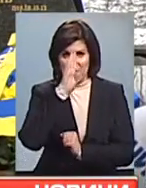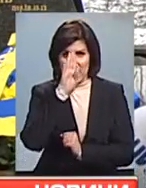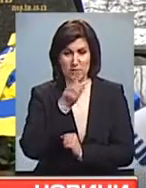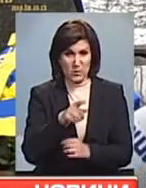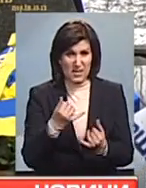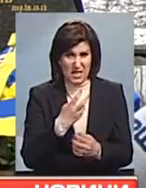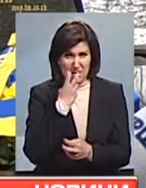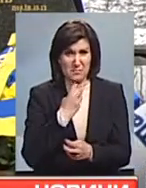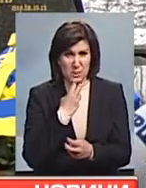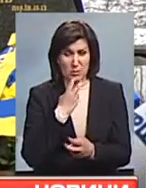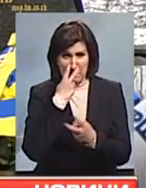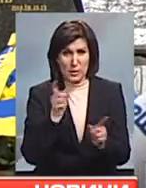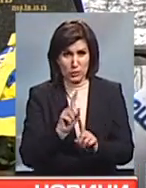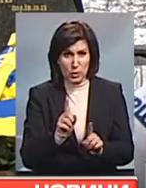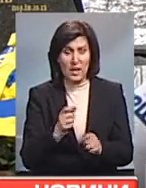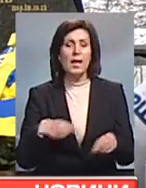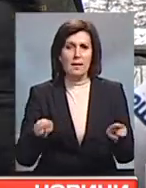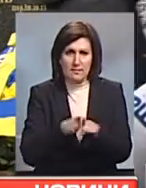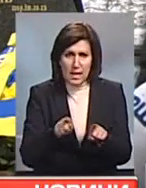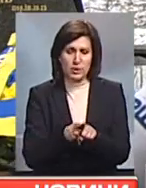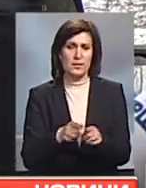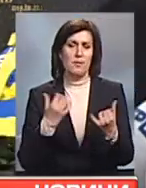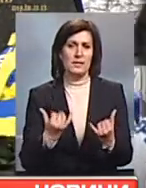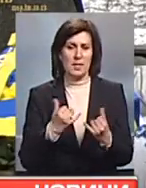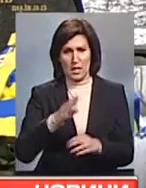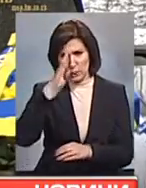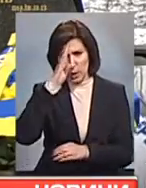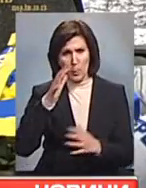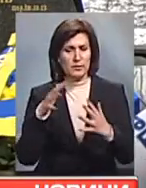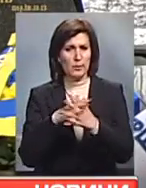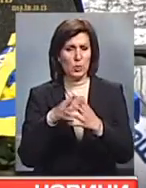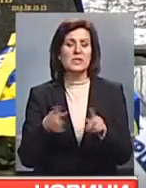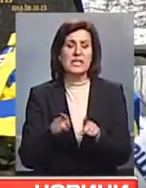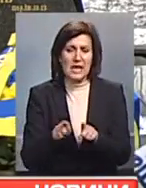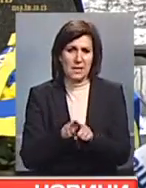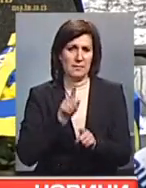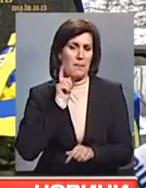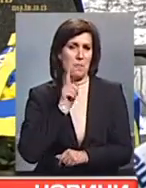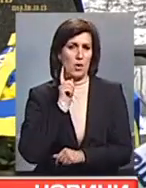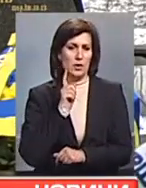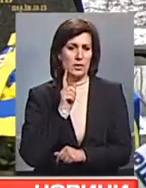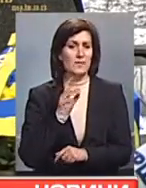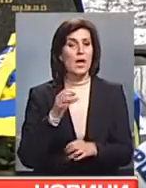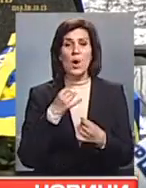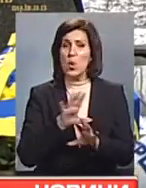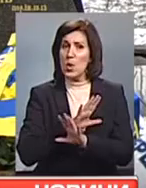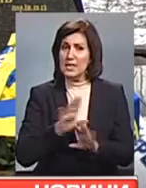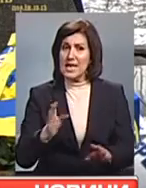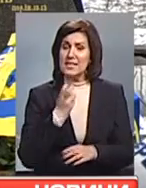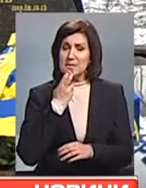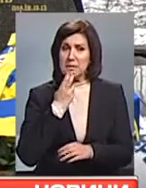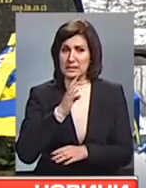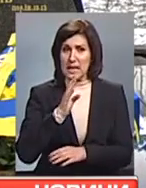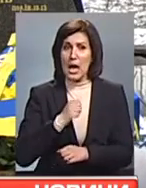зараз сміються ви бачите що ти і так же ж саме зараз хлопці б'ються такі ж само молоді Ой не смійся